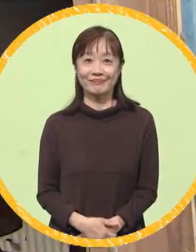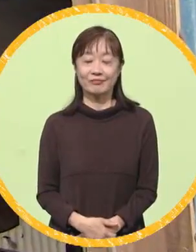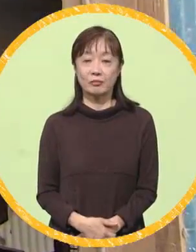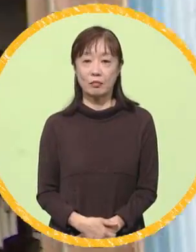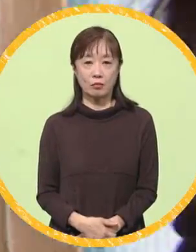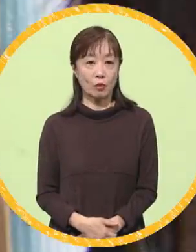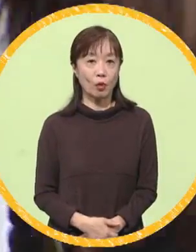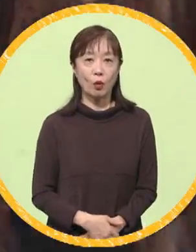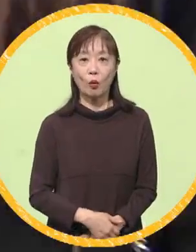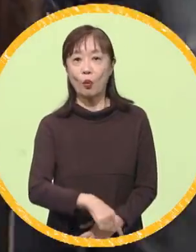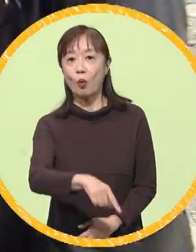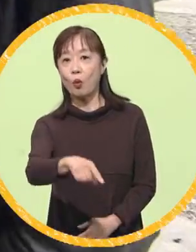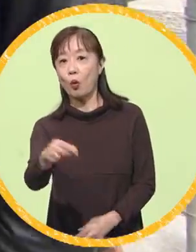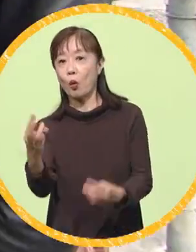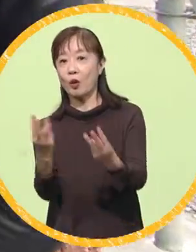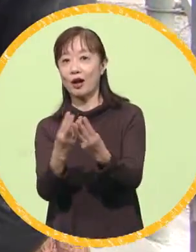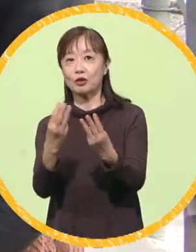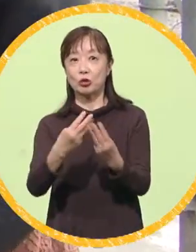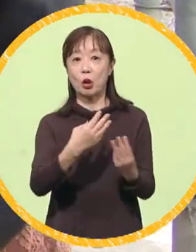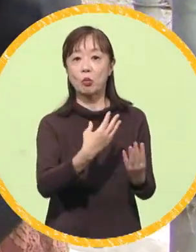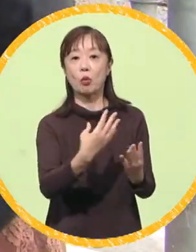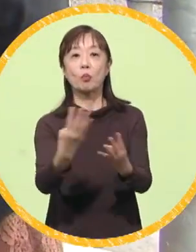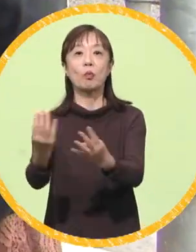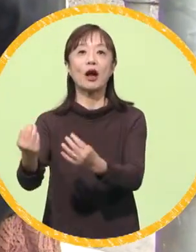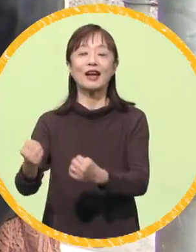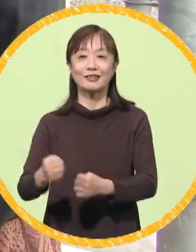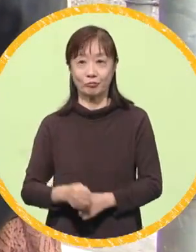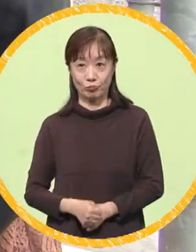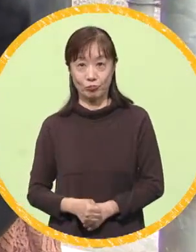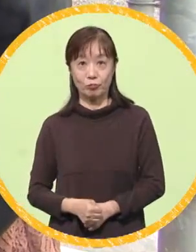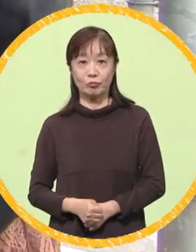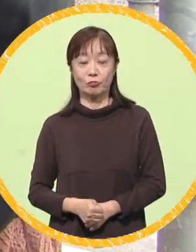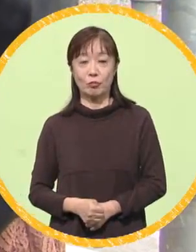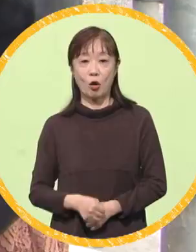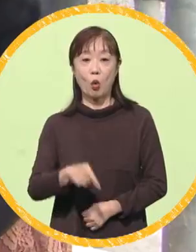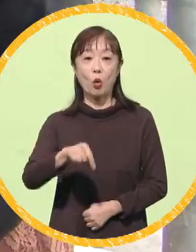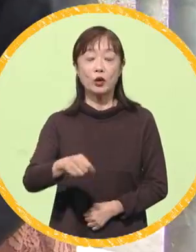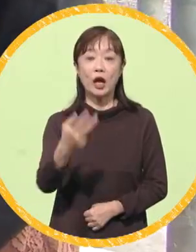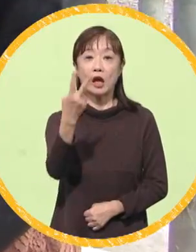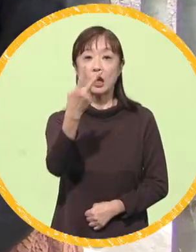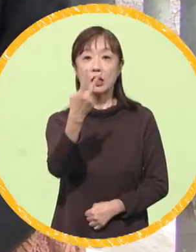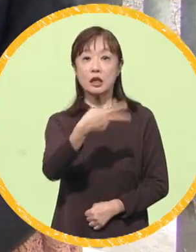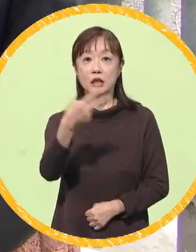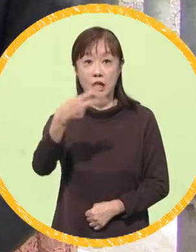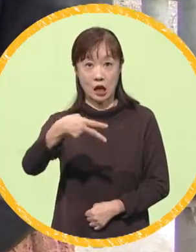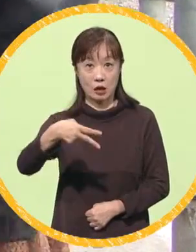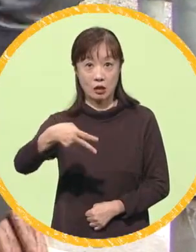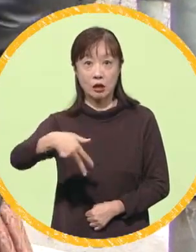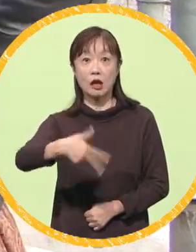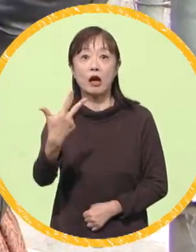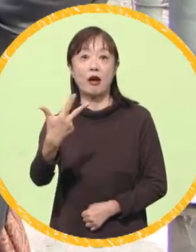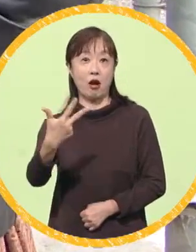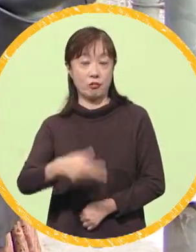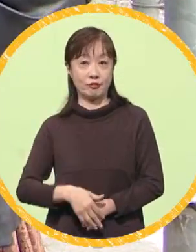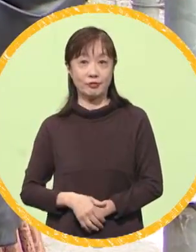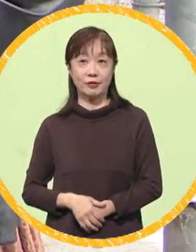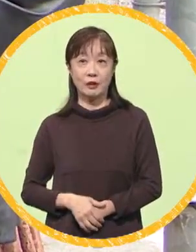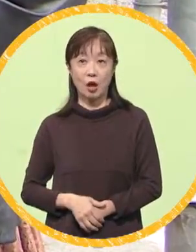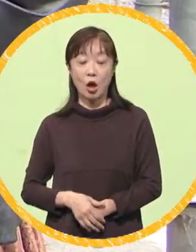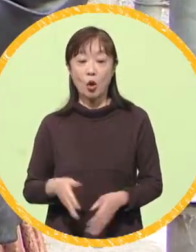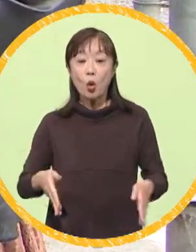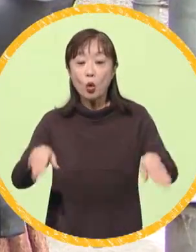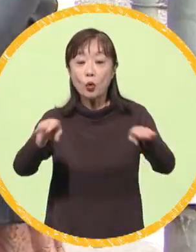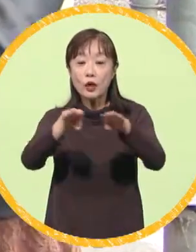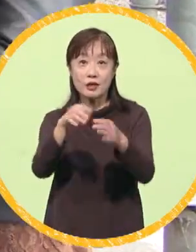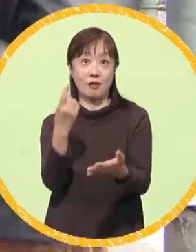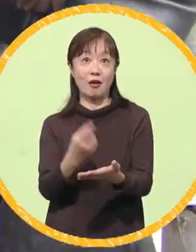すごい数の鶏ですけど、はい、 そうですね、これで大体今、2700羽ぐらい。 ここだけでですか？ この傾斜だけです